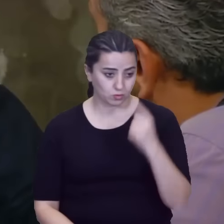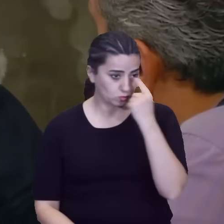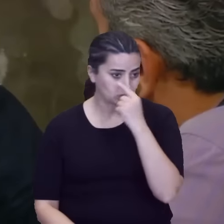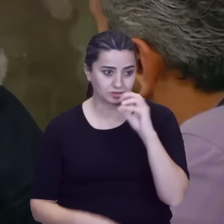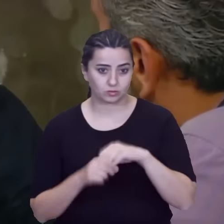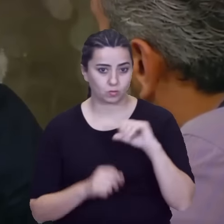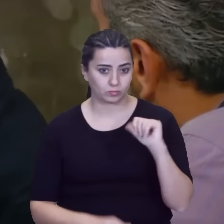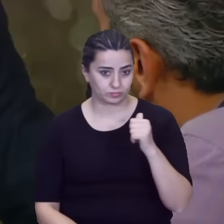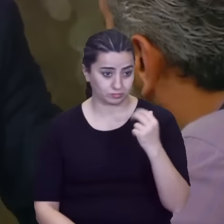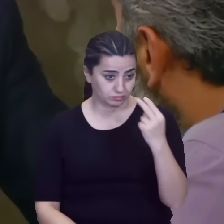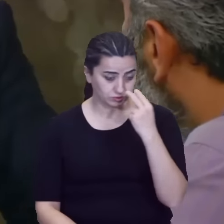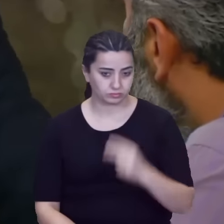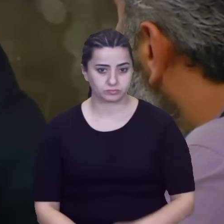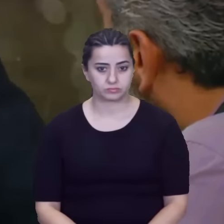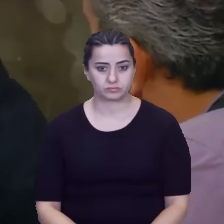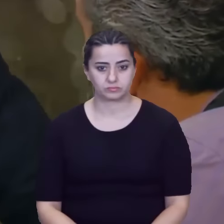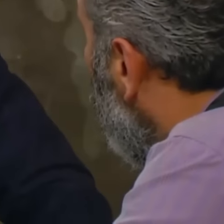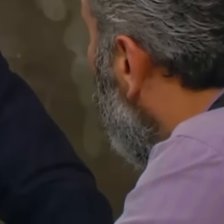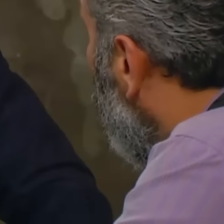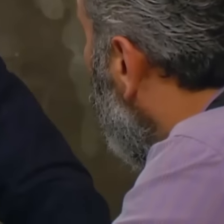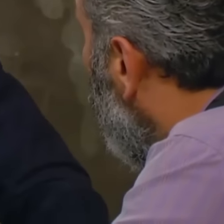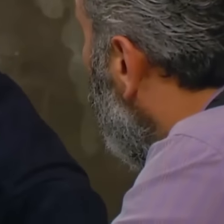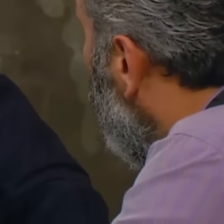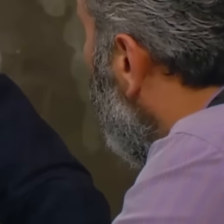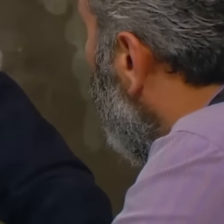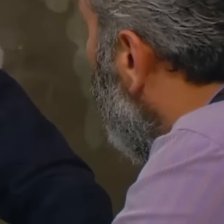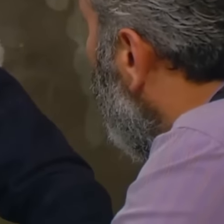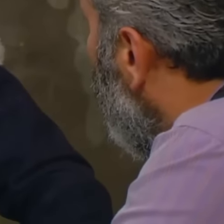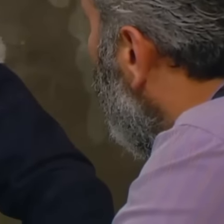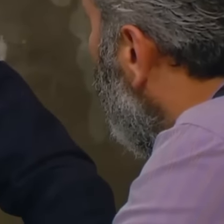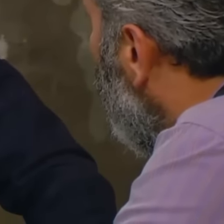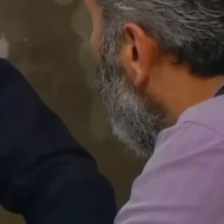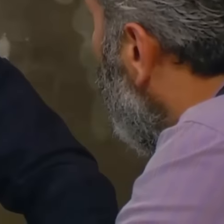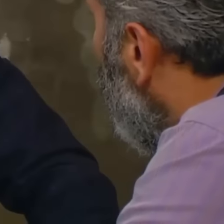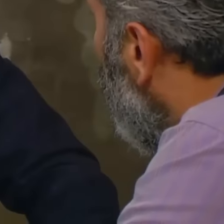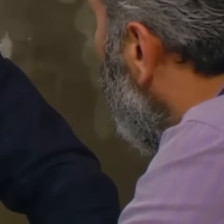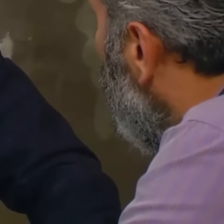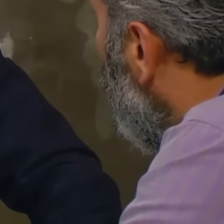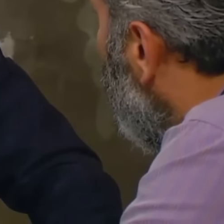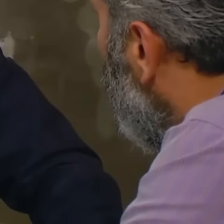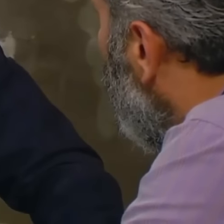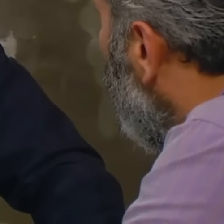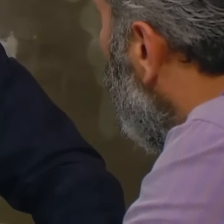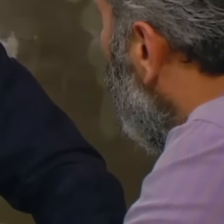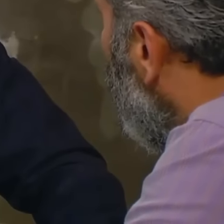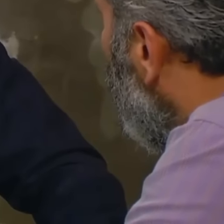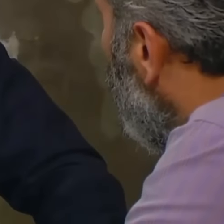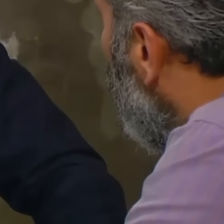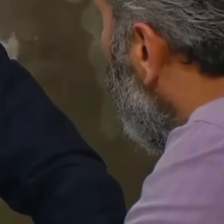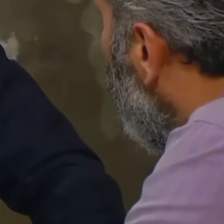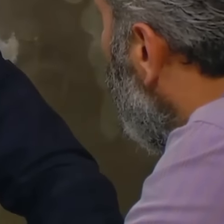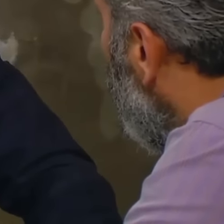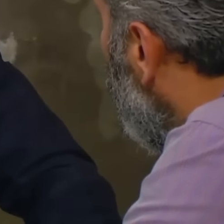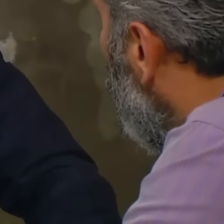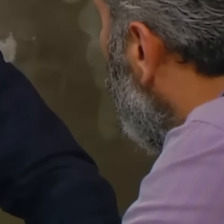Gözlerle. Biz de şimdi. Suat karizmatik bir duruş sergileyerek çayını yudumladı. Cazibeli bakışlarını gülümseyerek Mesut'a çevirdi.